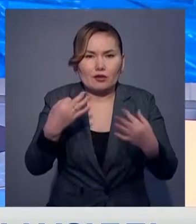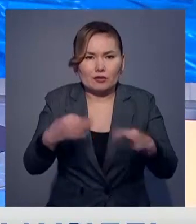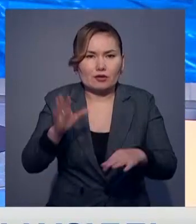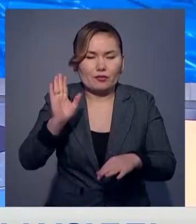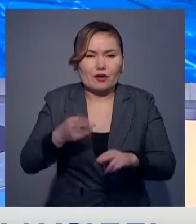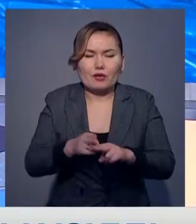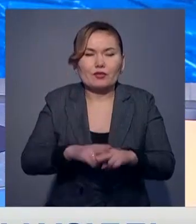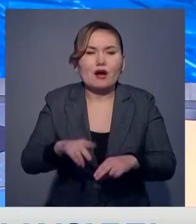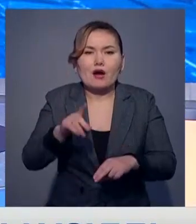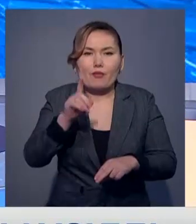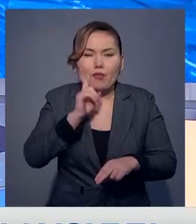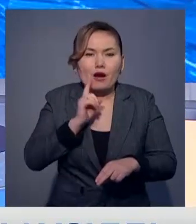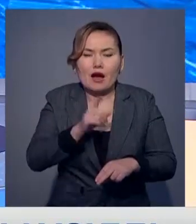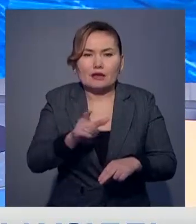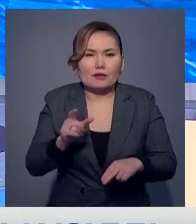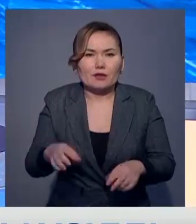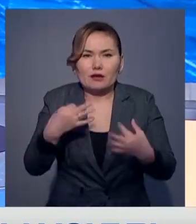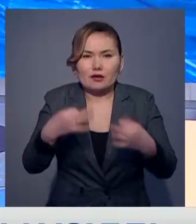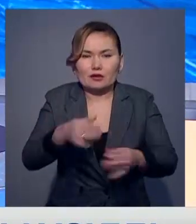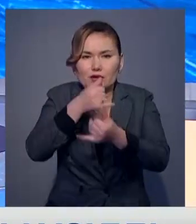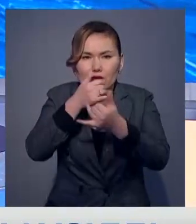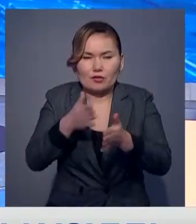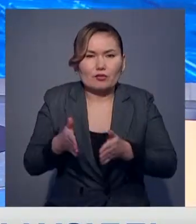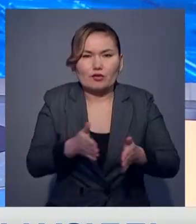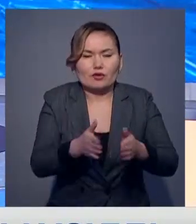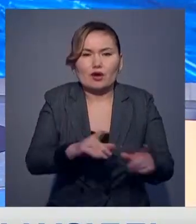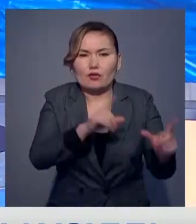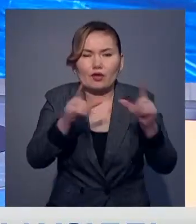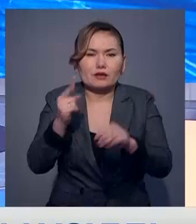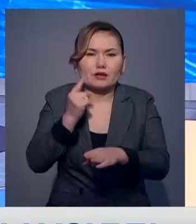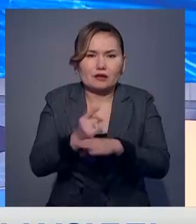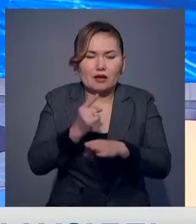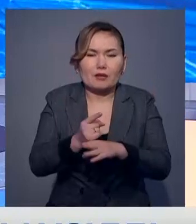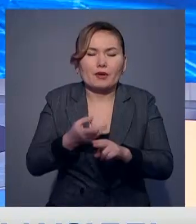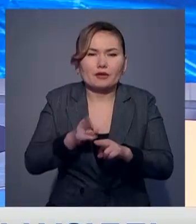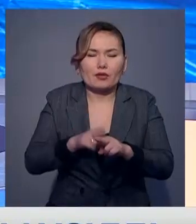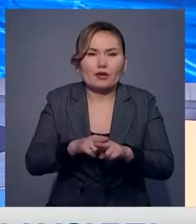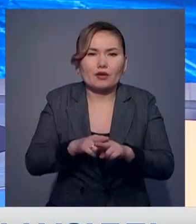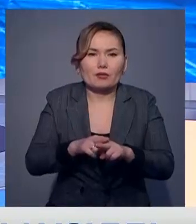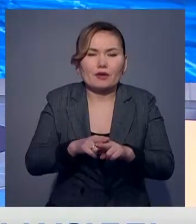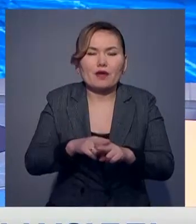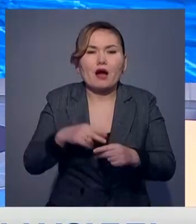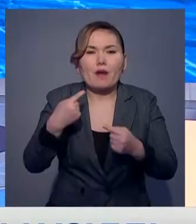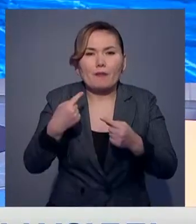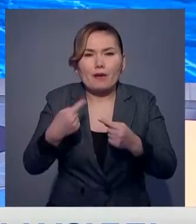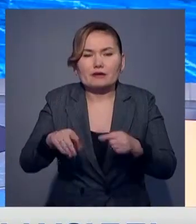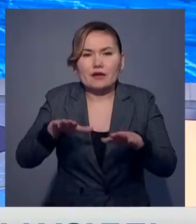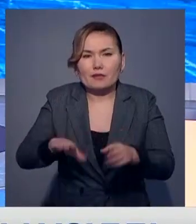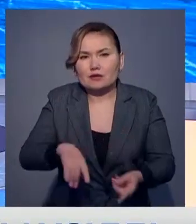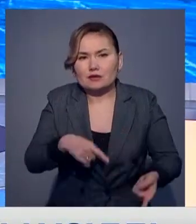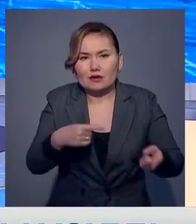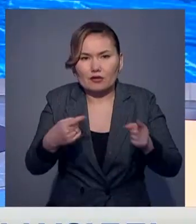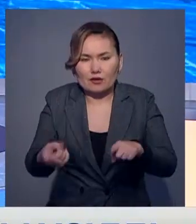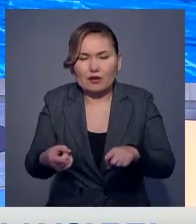біз ешкімді жіберіп жатқан жоқпыз, өйткені біз өзіміздің неміз бойынша жұмыс жасап жатырмыз. О, басқа жаққа олар қаншалықты асықса да